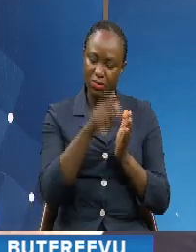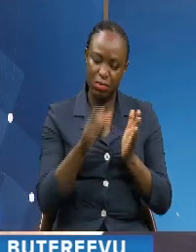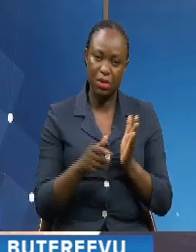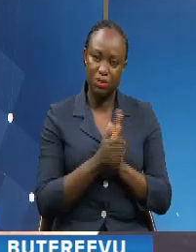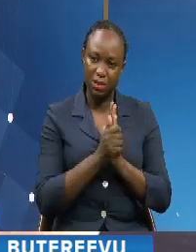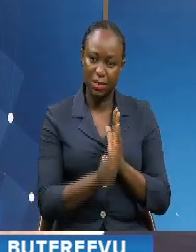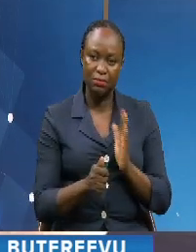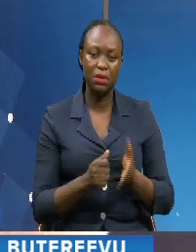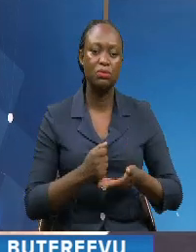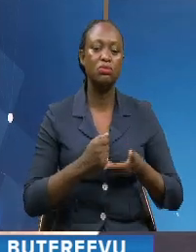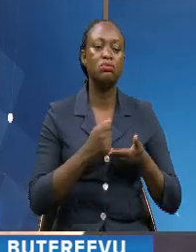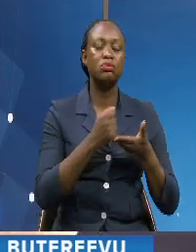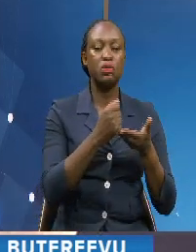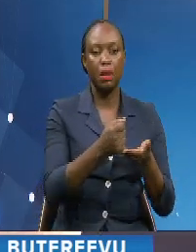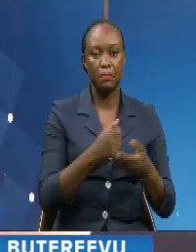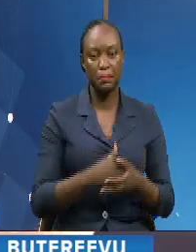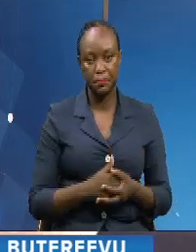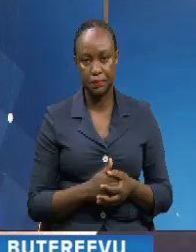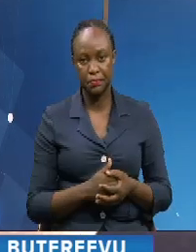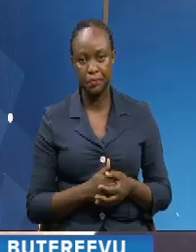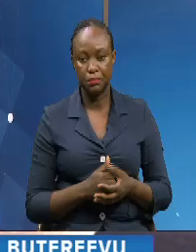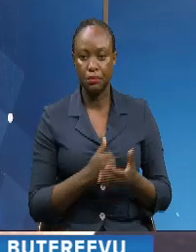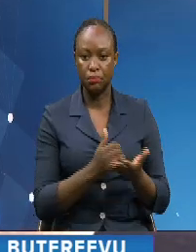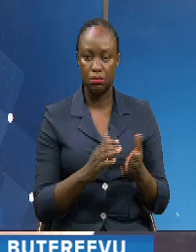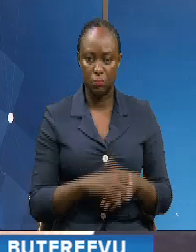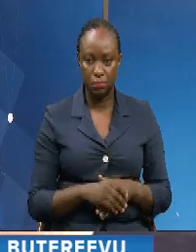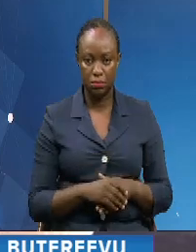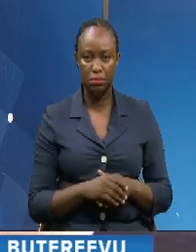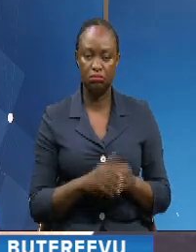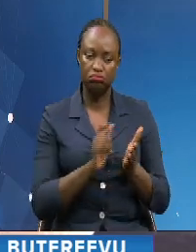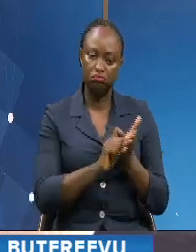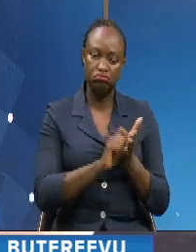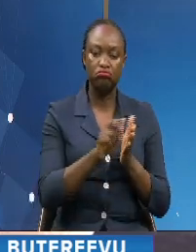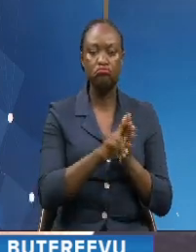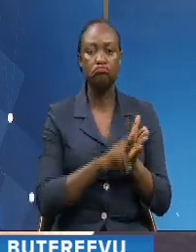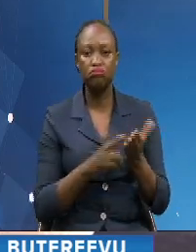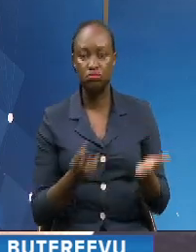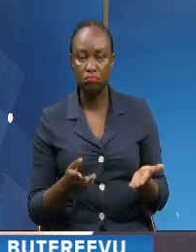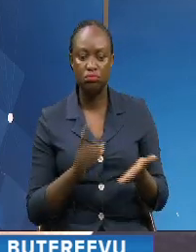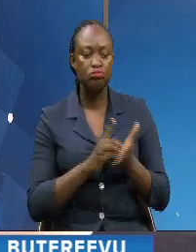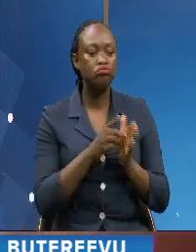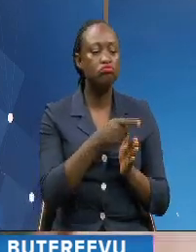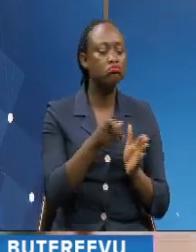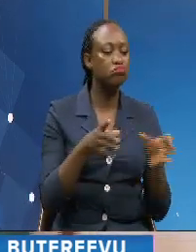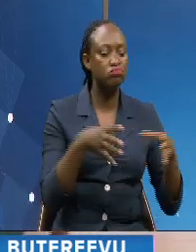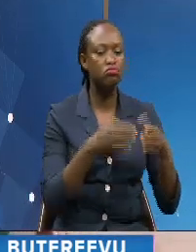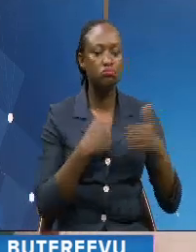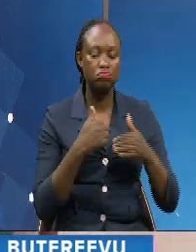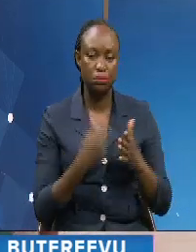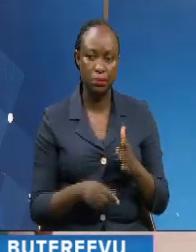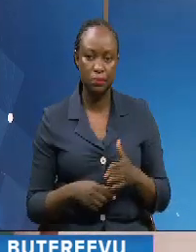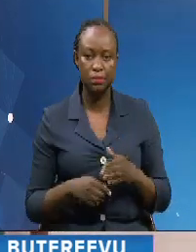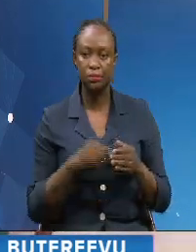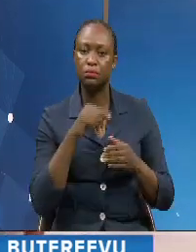personero babayambeko okukola bamufeyo ne report kuki project gye mugenda okukola. Gye buvuddeko